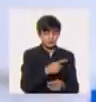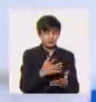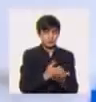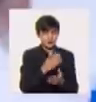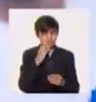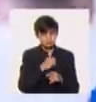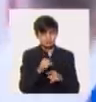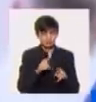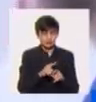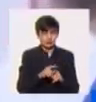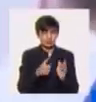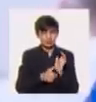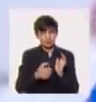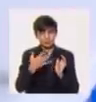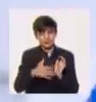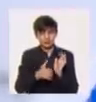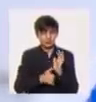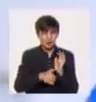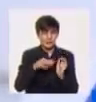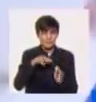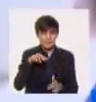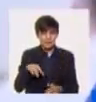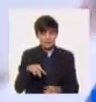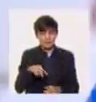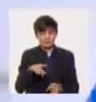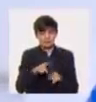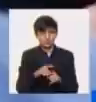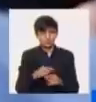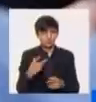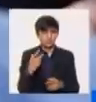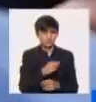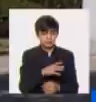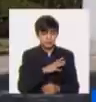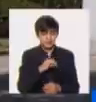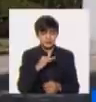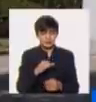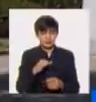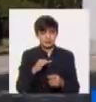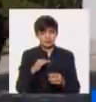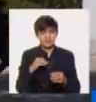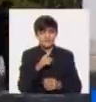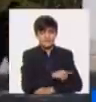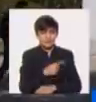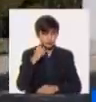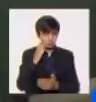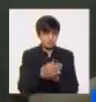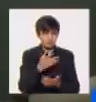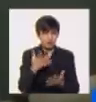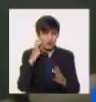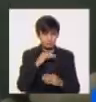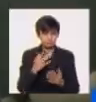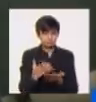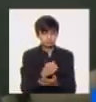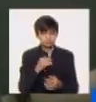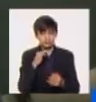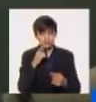600-650 мл. Никаких побочных реакций практически на данной процедуре не бывает. Врачи надеются, что этот способ поможет